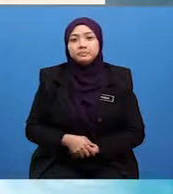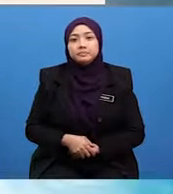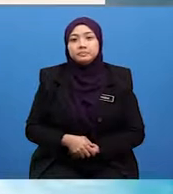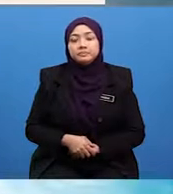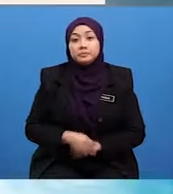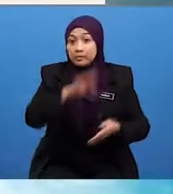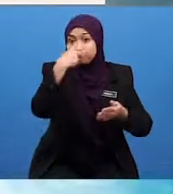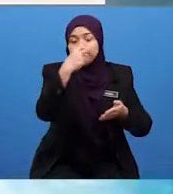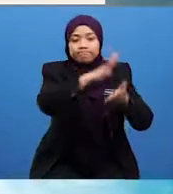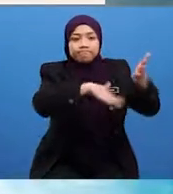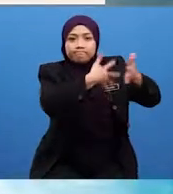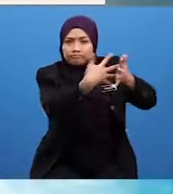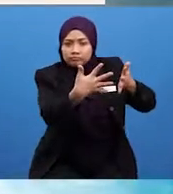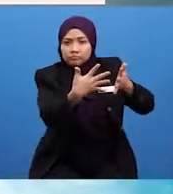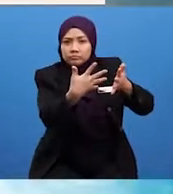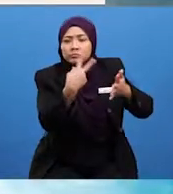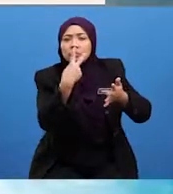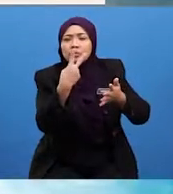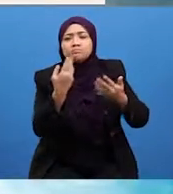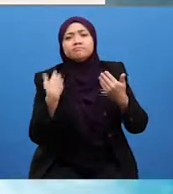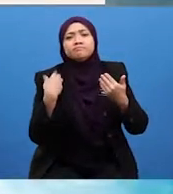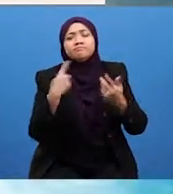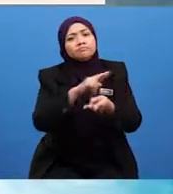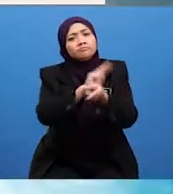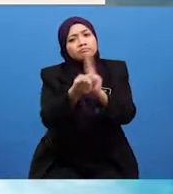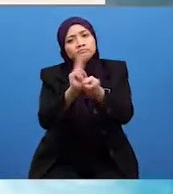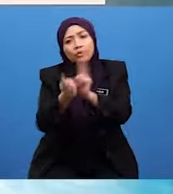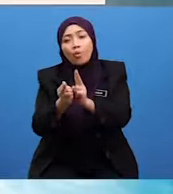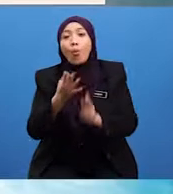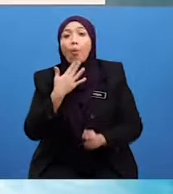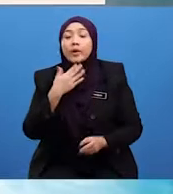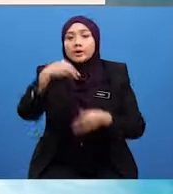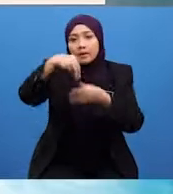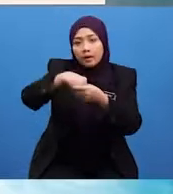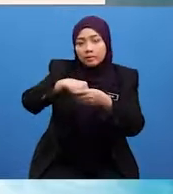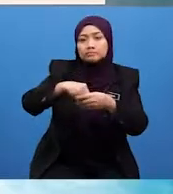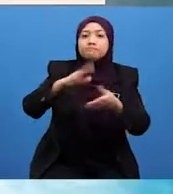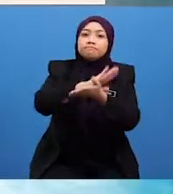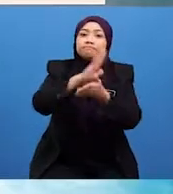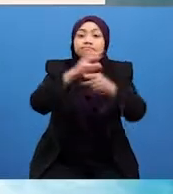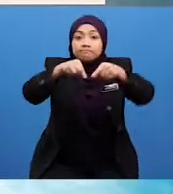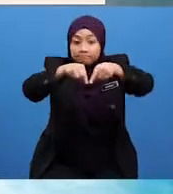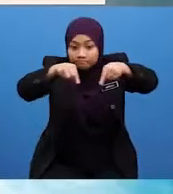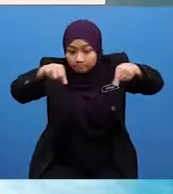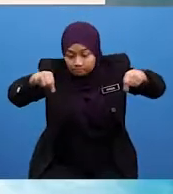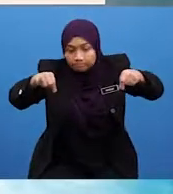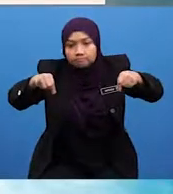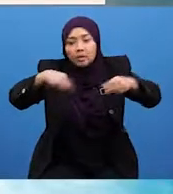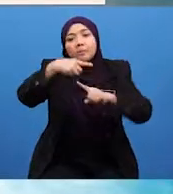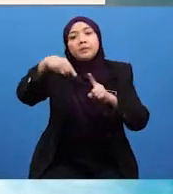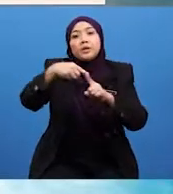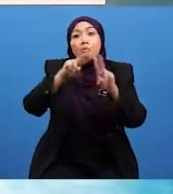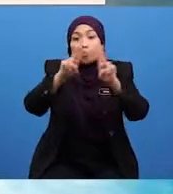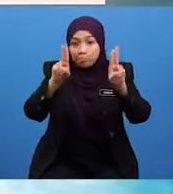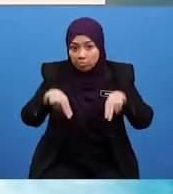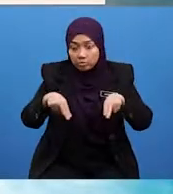Jadual ini menunjukkan perubahan warna dalam kertas litmus apabila diuji